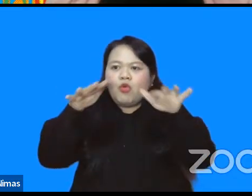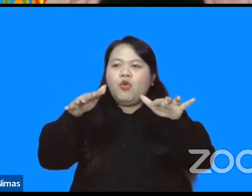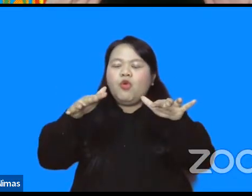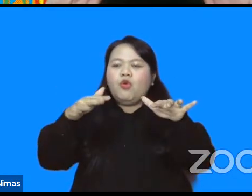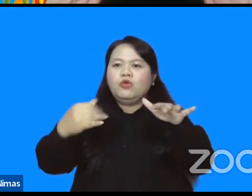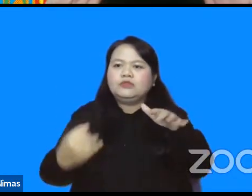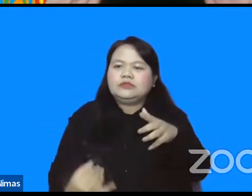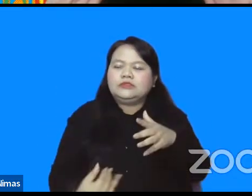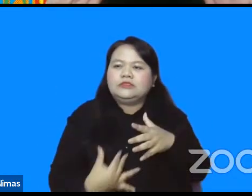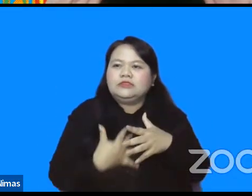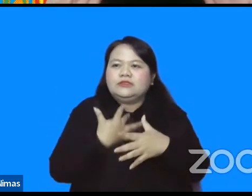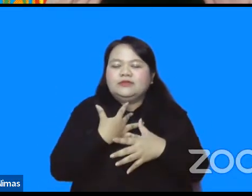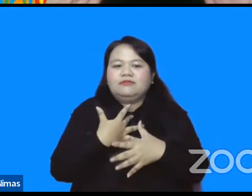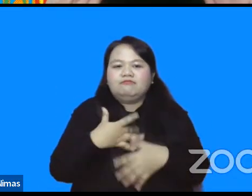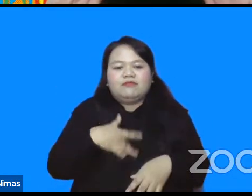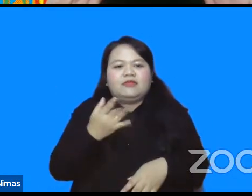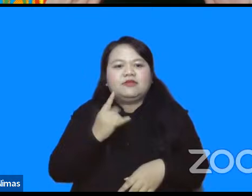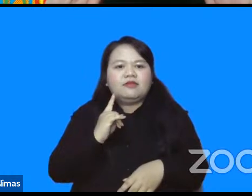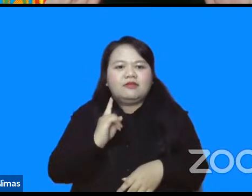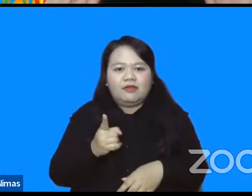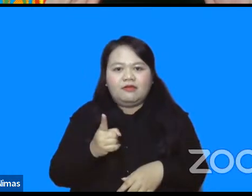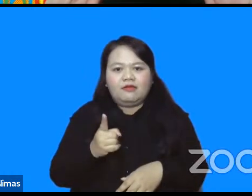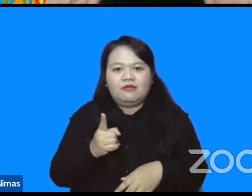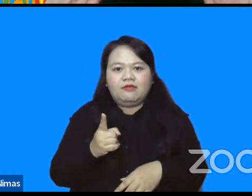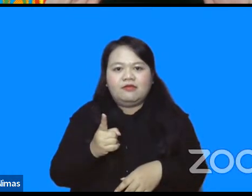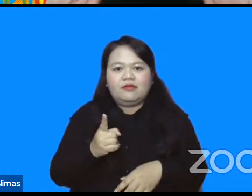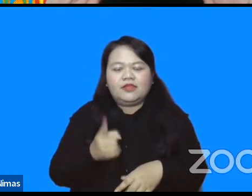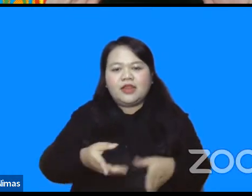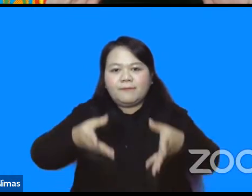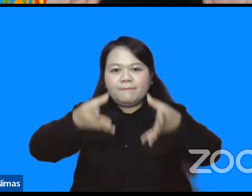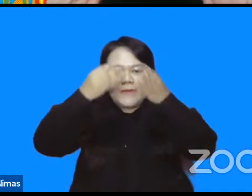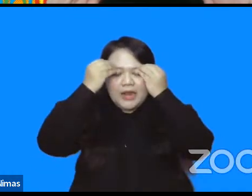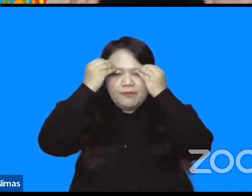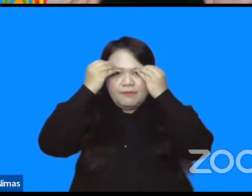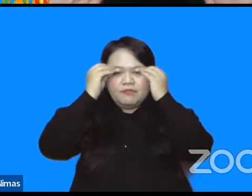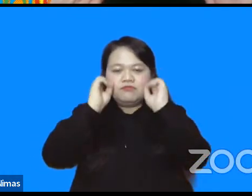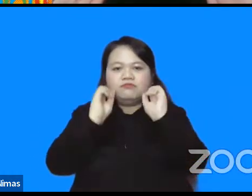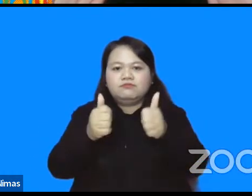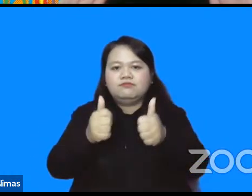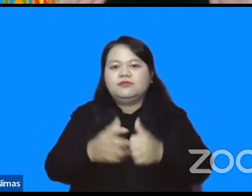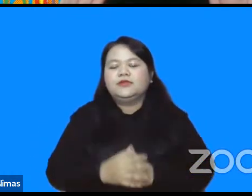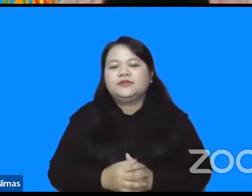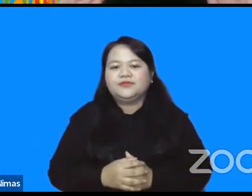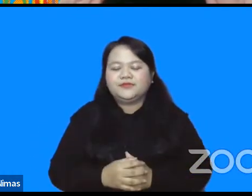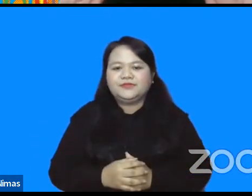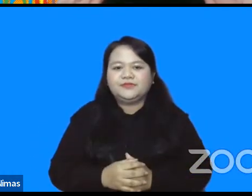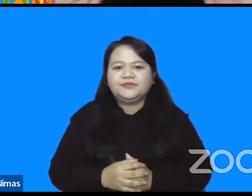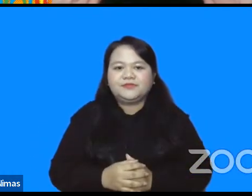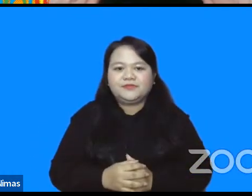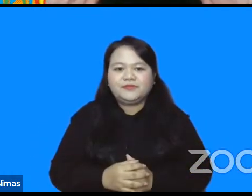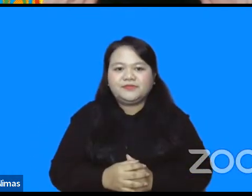ya, jadi sehingga bisa dipahami lebih baik lah kira-kira seperti itu.